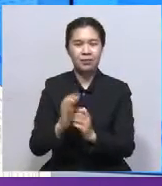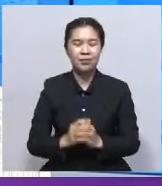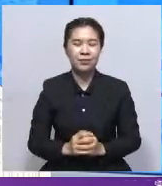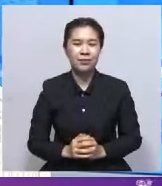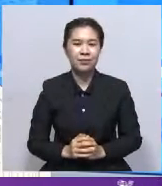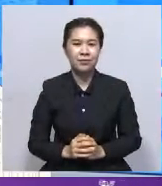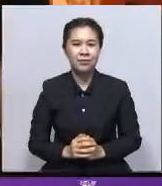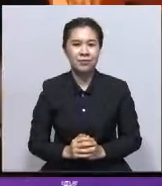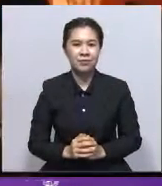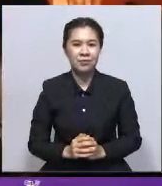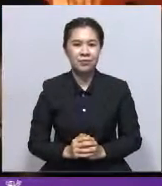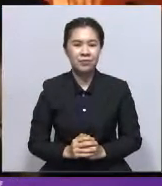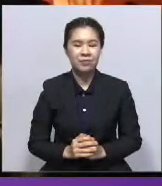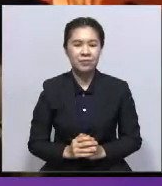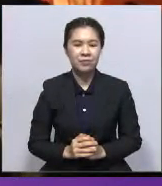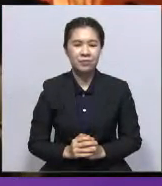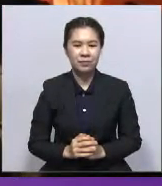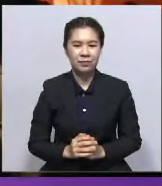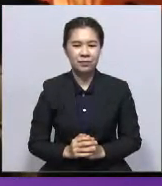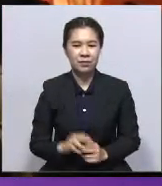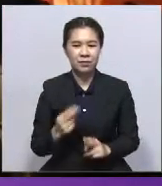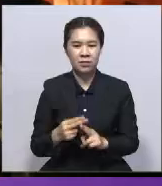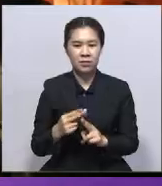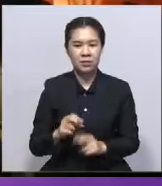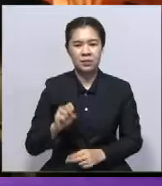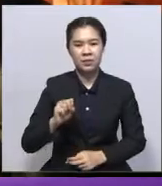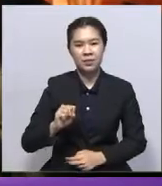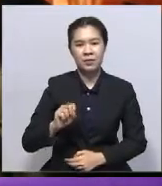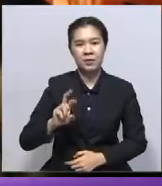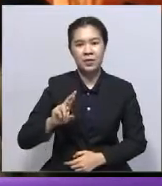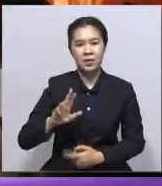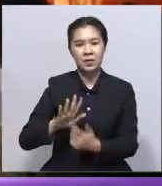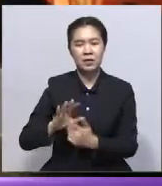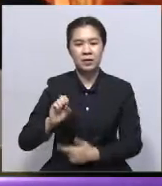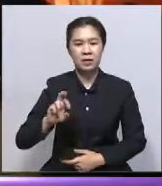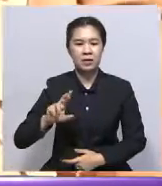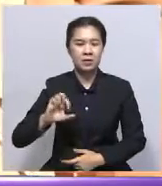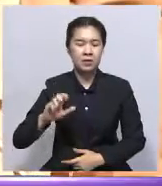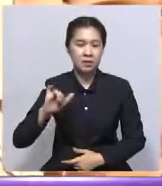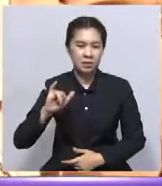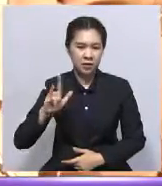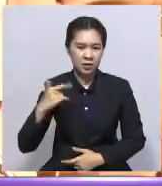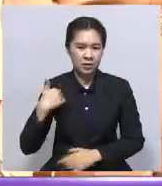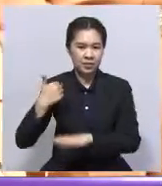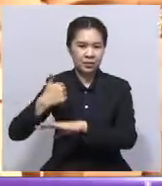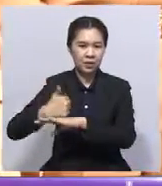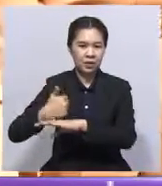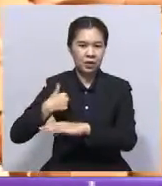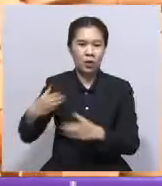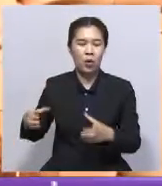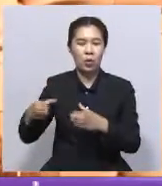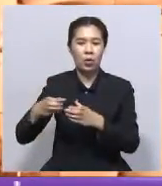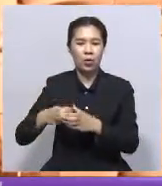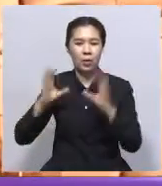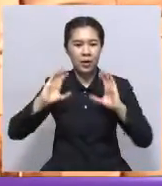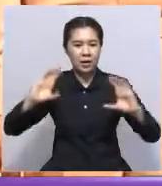ค่ะพันโทสรรเสริญแก้วกำเนิดรักษาราชการในตำแหน่งอธิบดีกรมประชาสัมพันธ์นำคณะผู้บริหารข้า